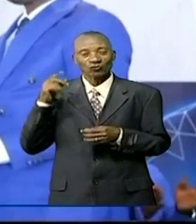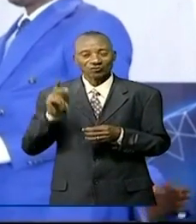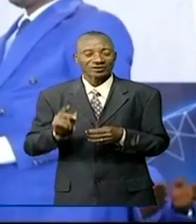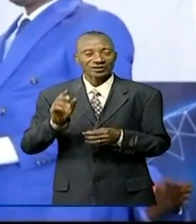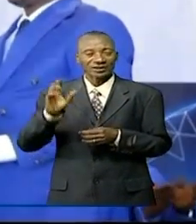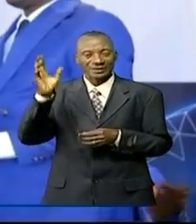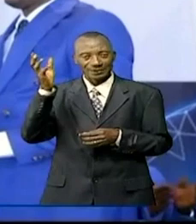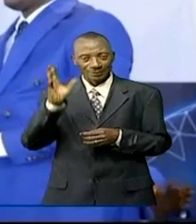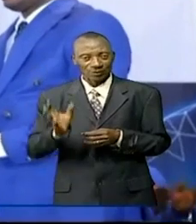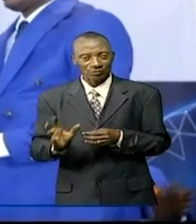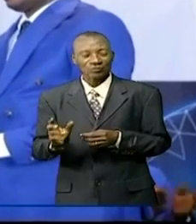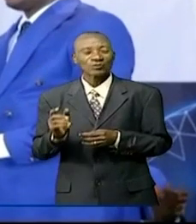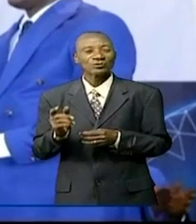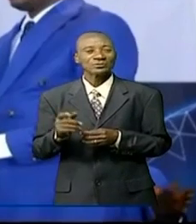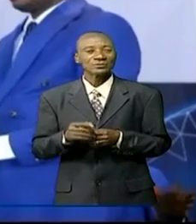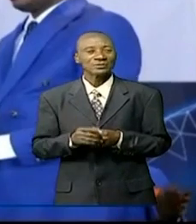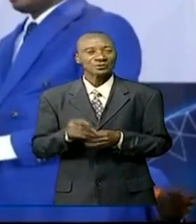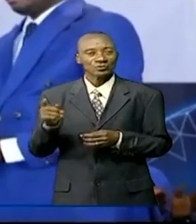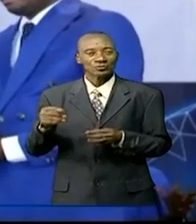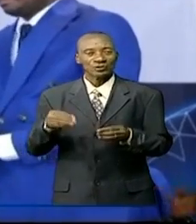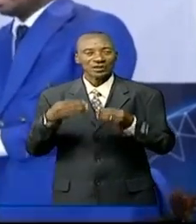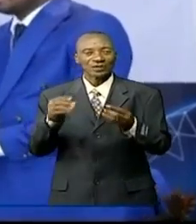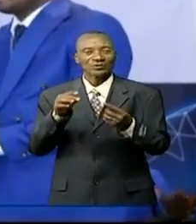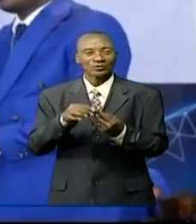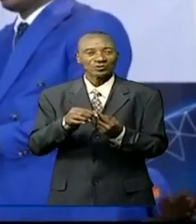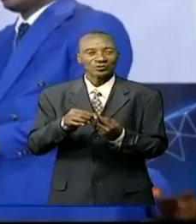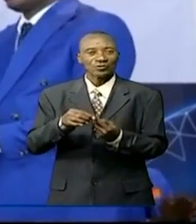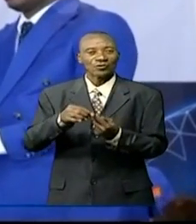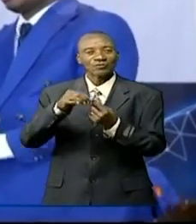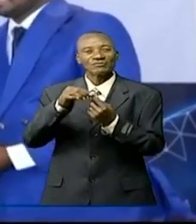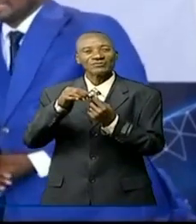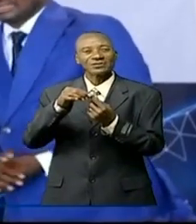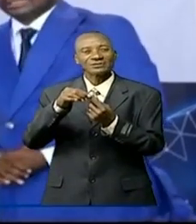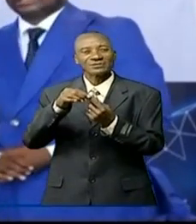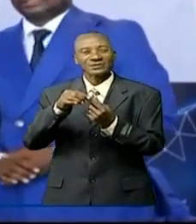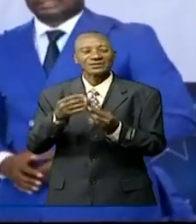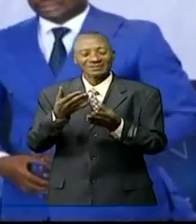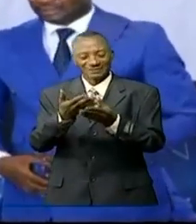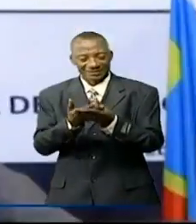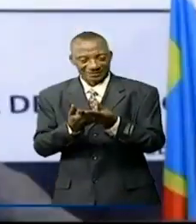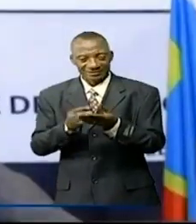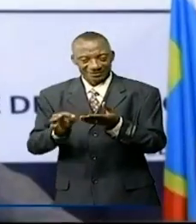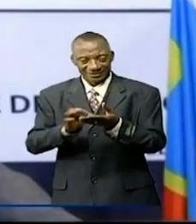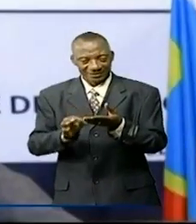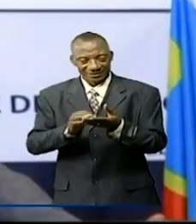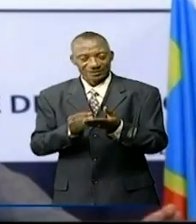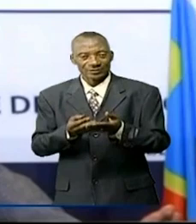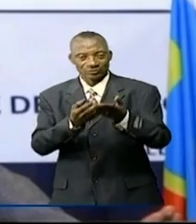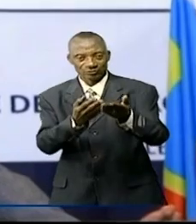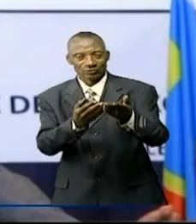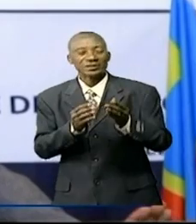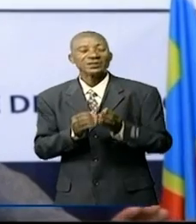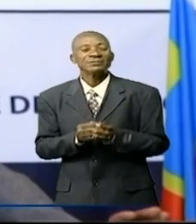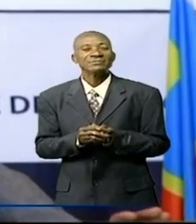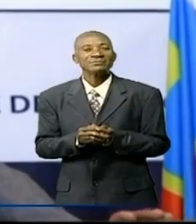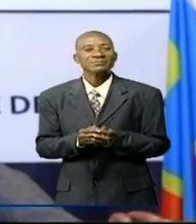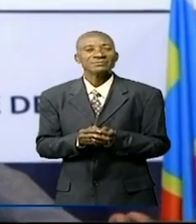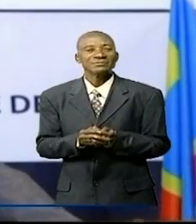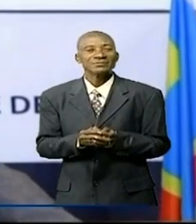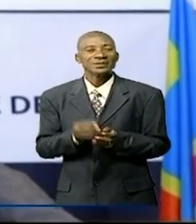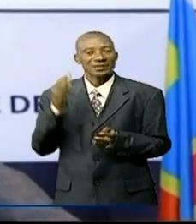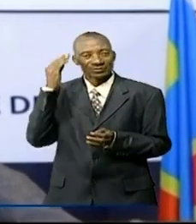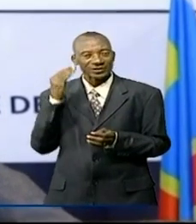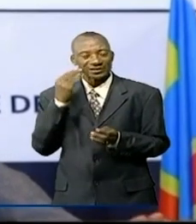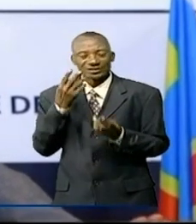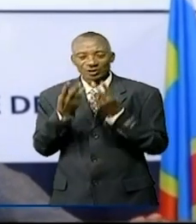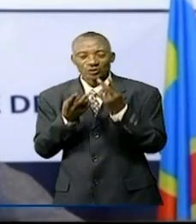central, Justin Luemba, a remis officiellement les PV dûment signés à Moderon Simba, élu du coin aujourd'hui, ministre du